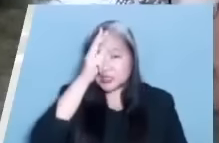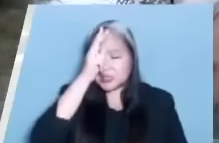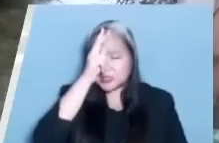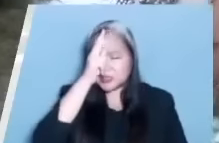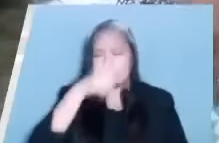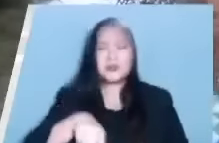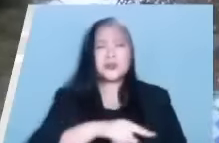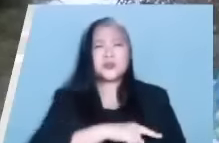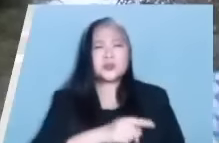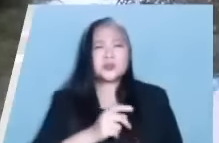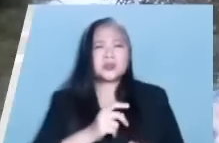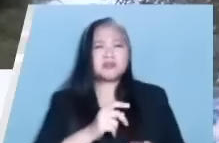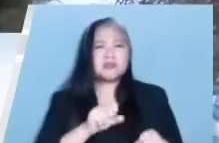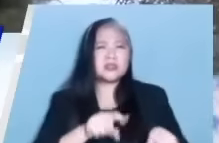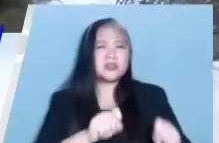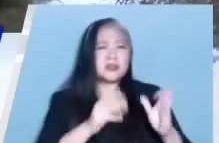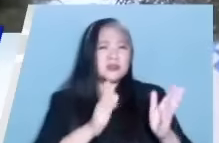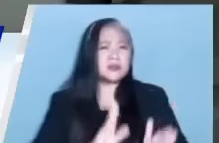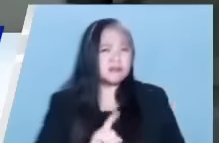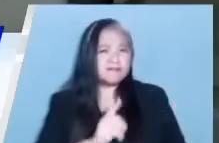sa palengke?